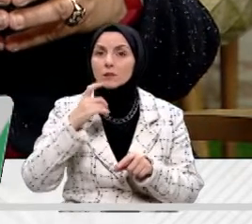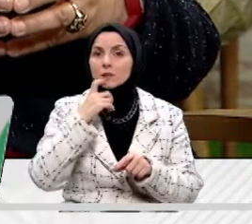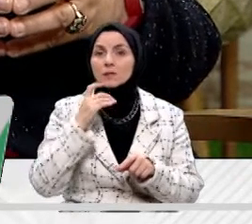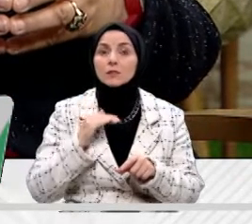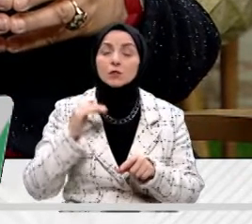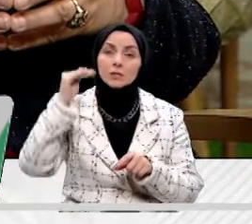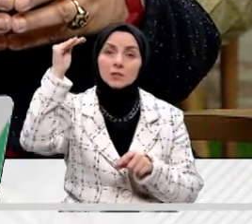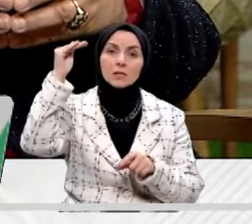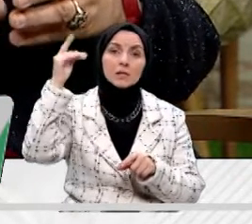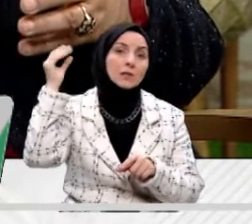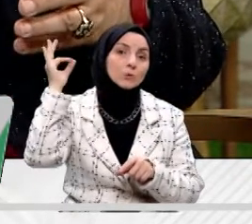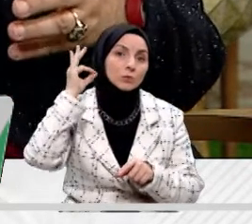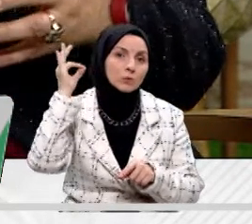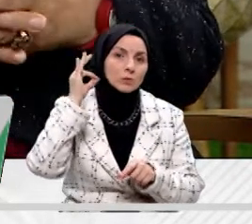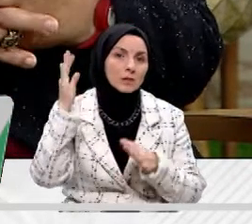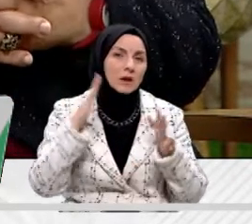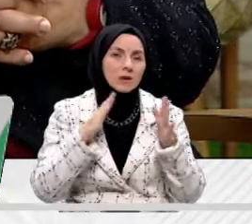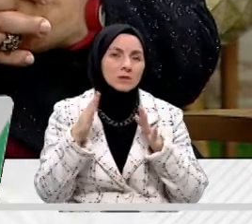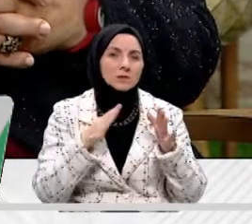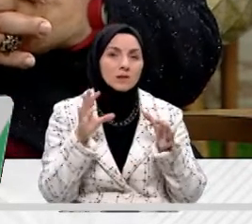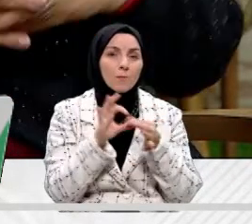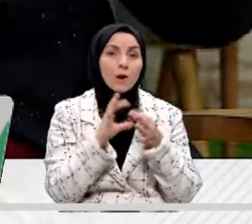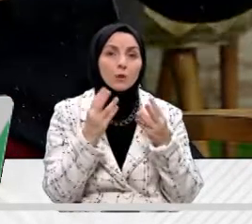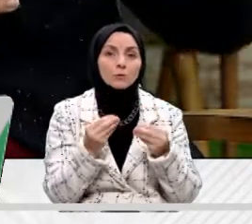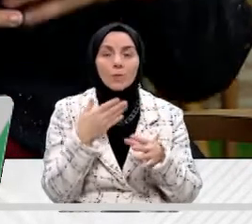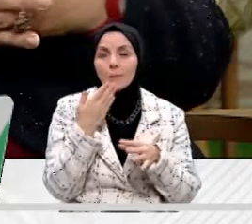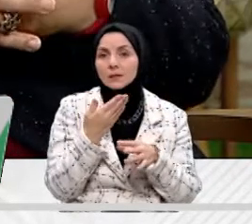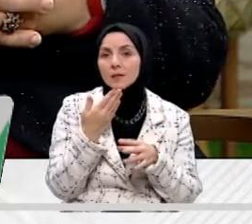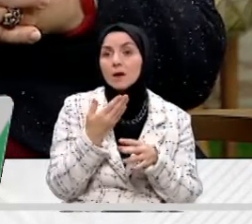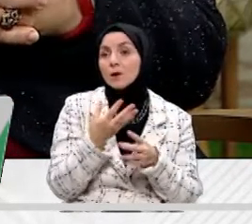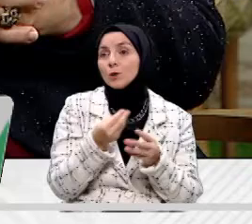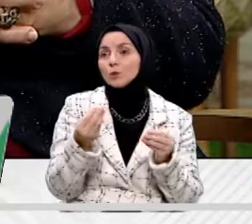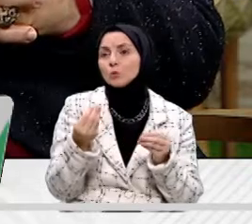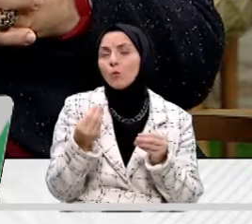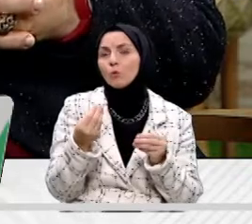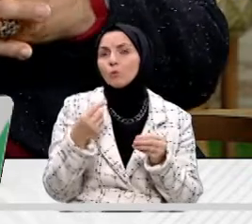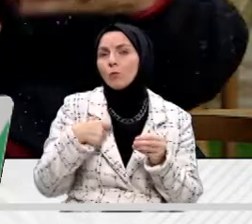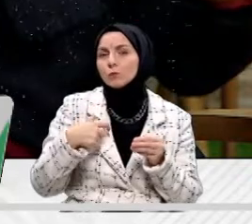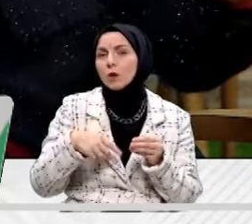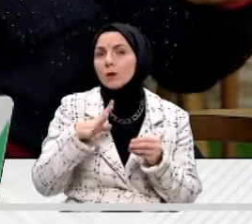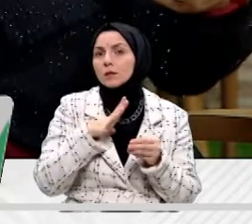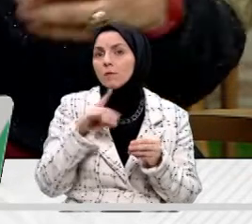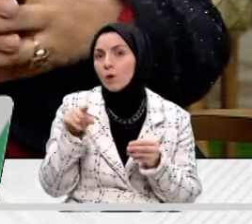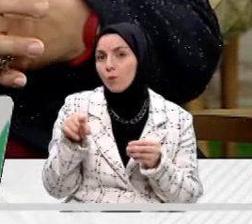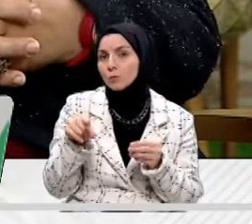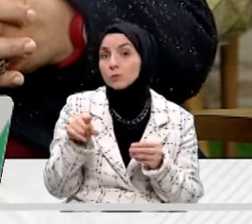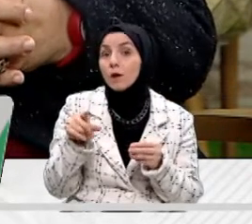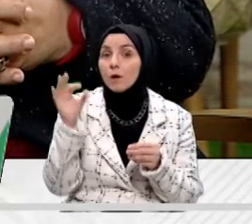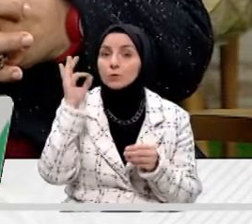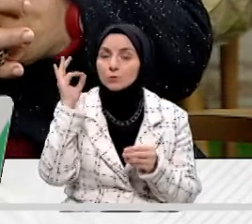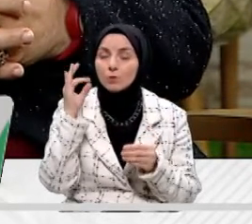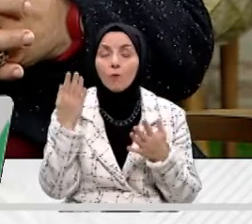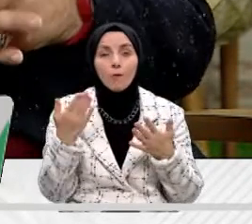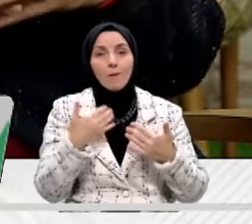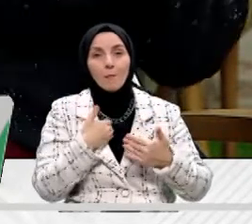bağlantı kurmalarına neden olur mesela çok yetenekli Duyar ben yetenekliymişim işte çok tembel Demek tembelim